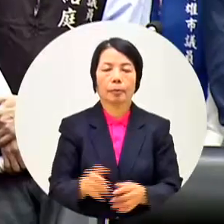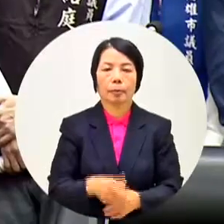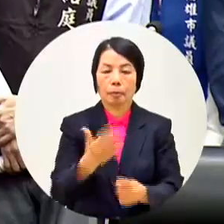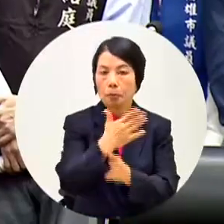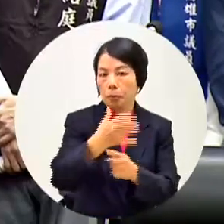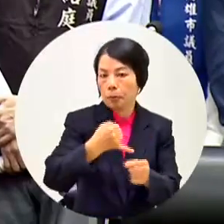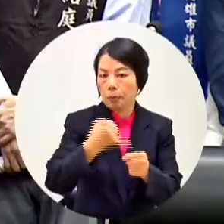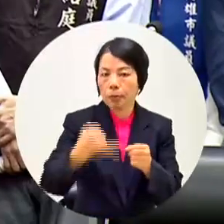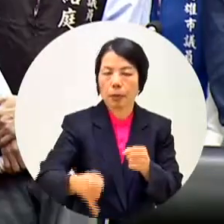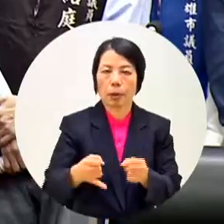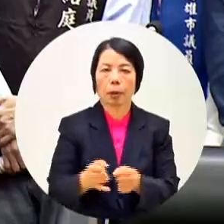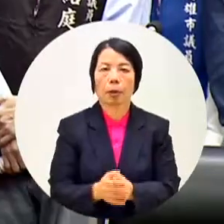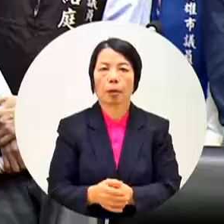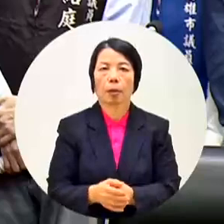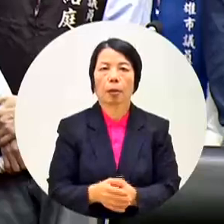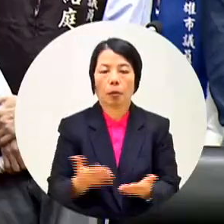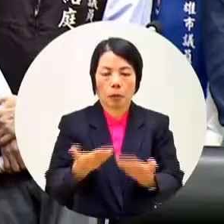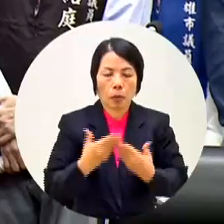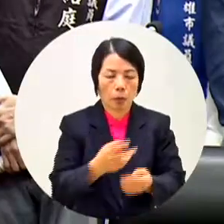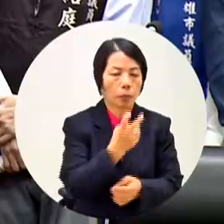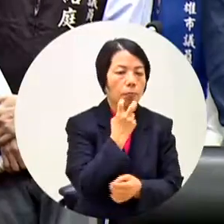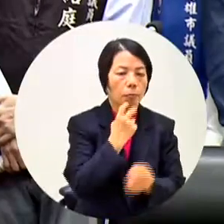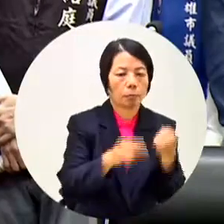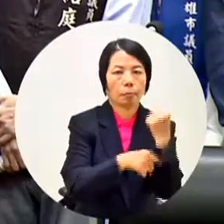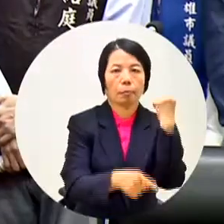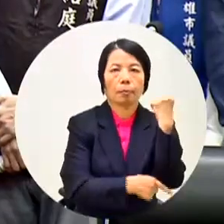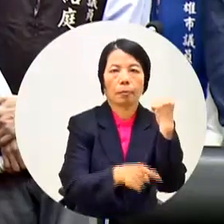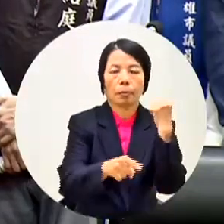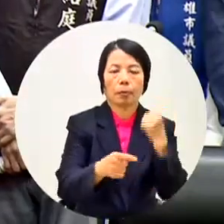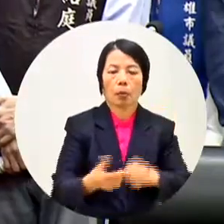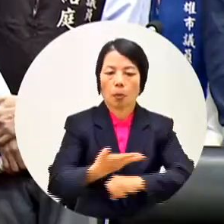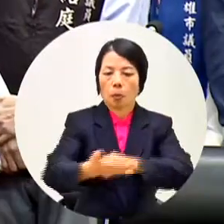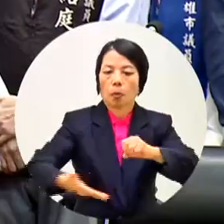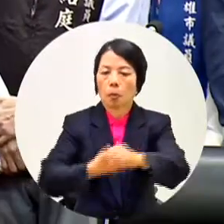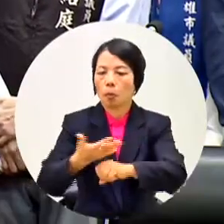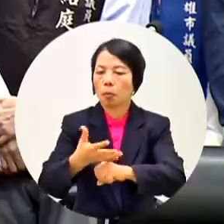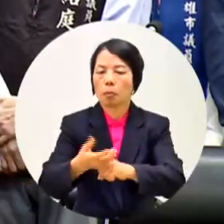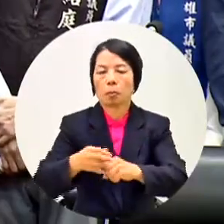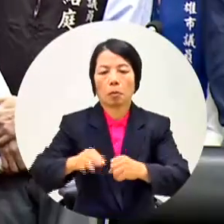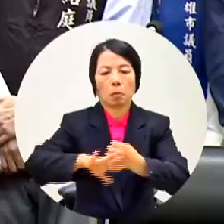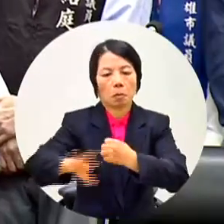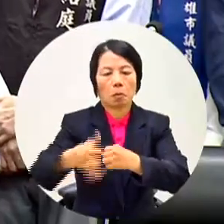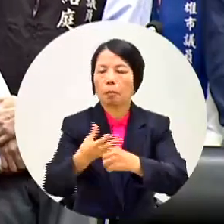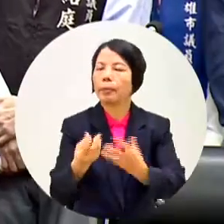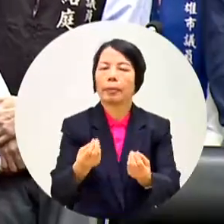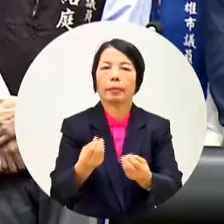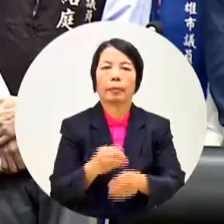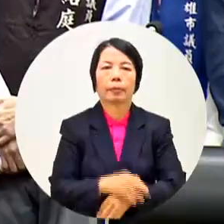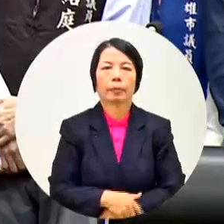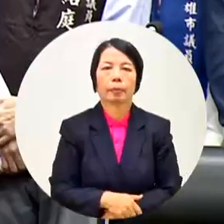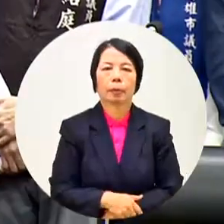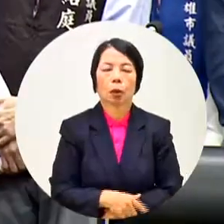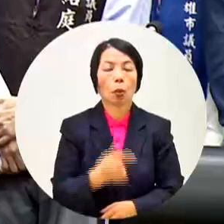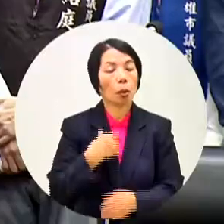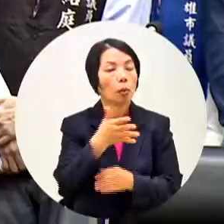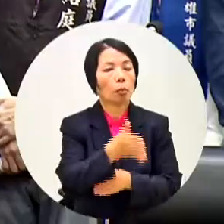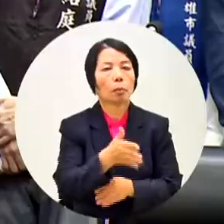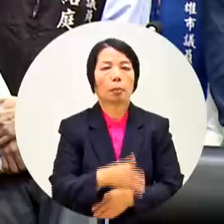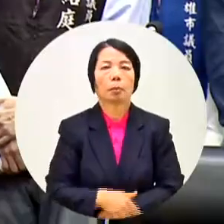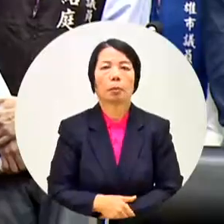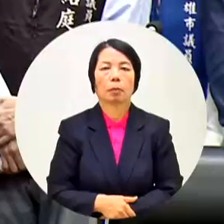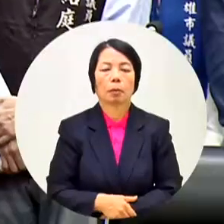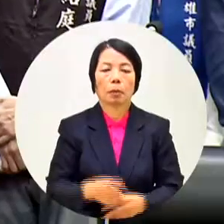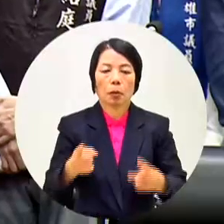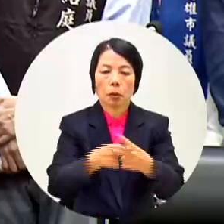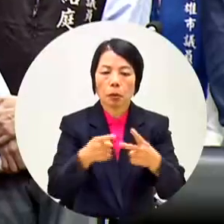中央法令的离岛条例，旗津没有列在里面。但是我们也要问了，小琉球都可以有免税